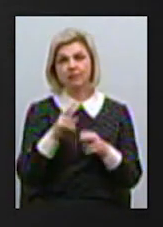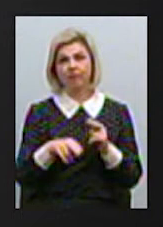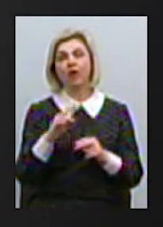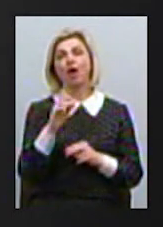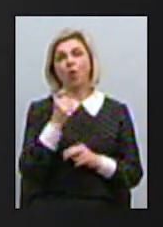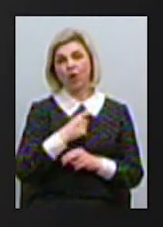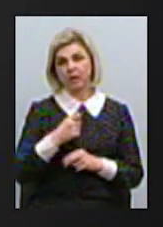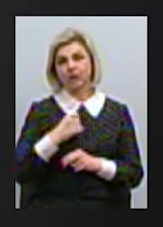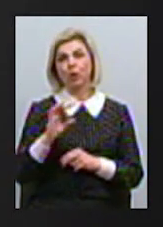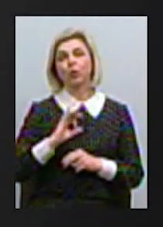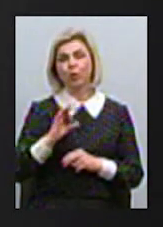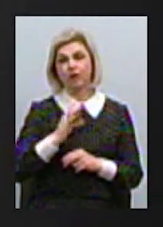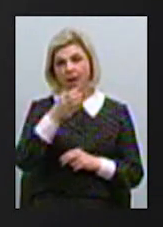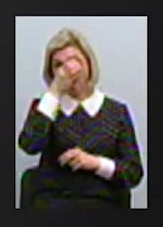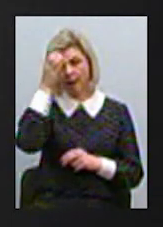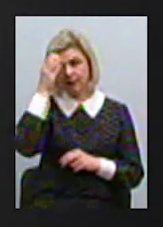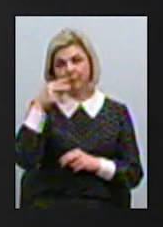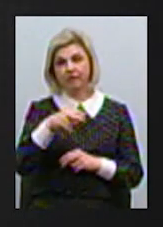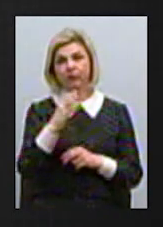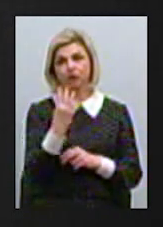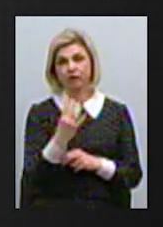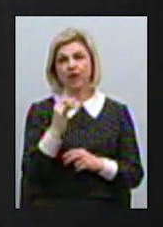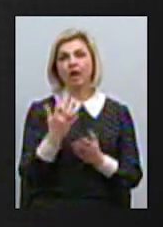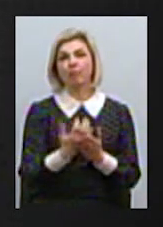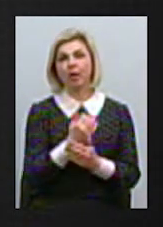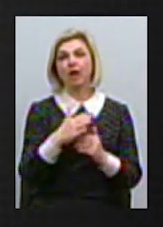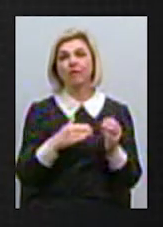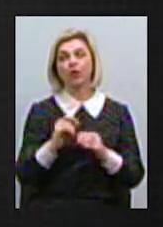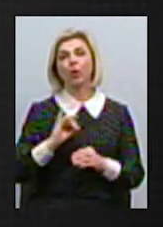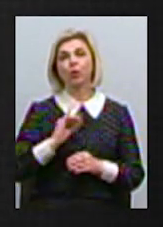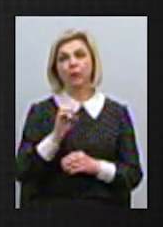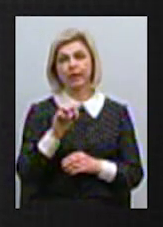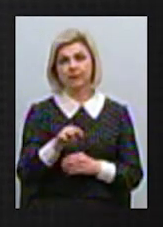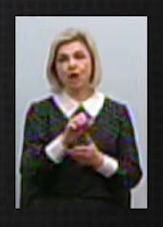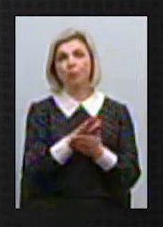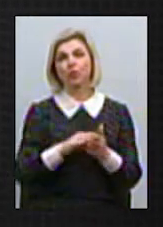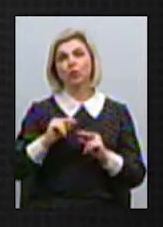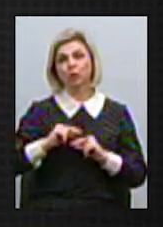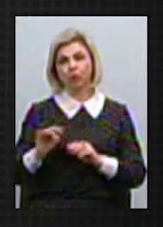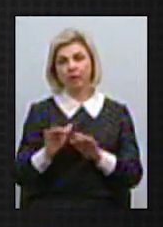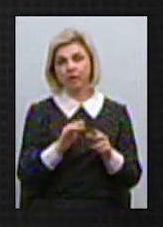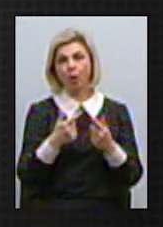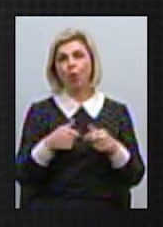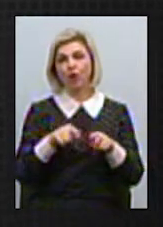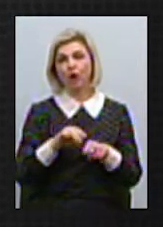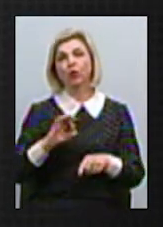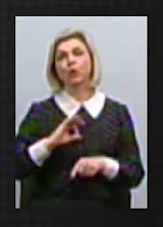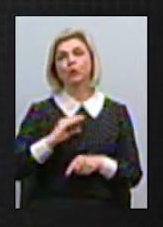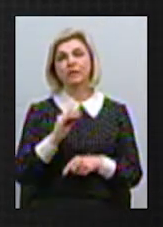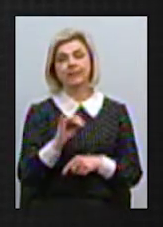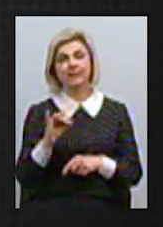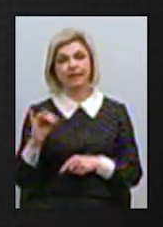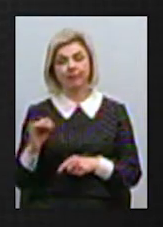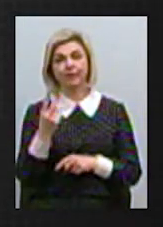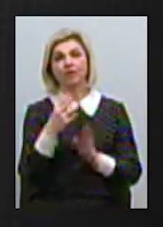національну юридичну академію у 2004-му та здобувши кваліфікацію юрист, продовжує трудову діяльність в органах юстиції. З